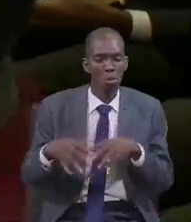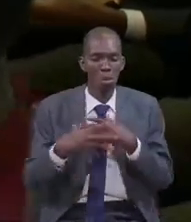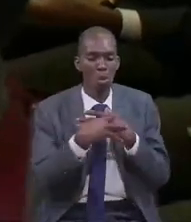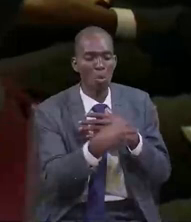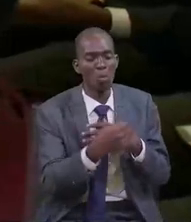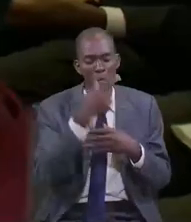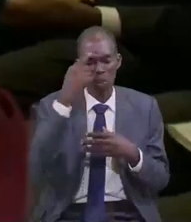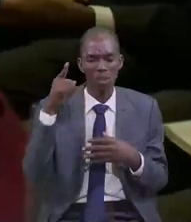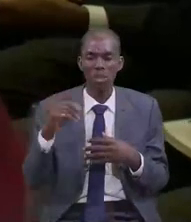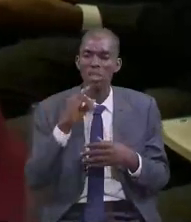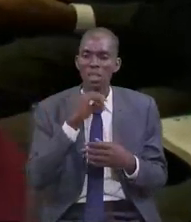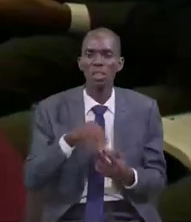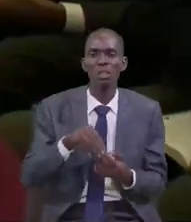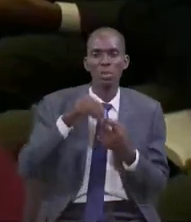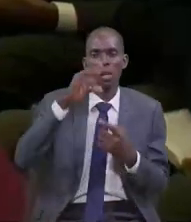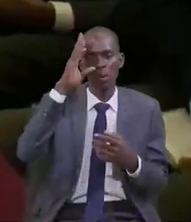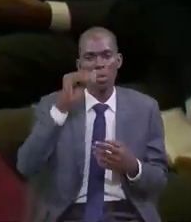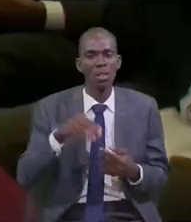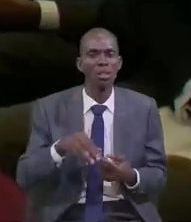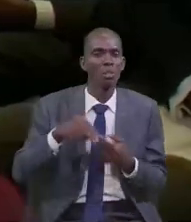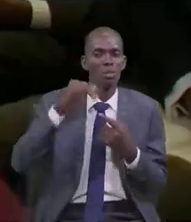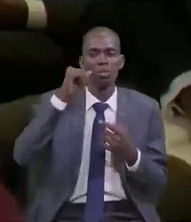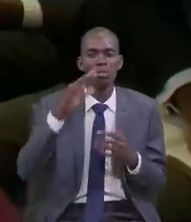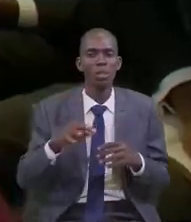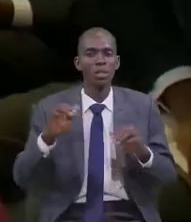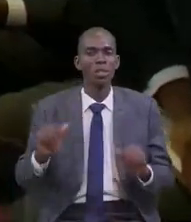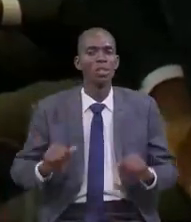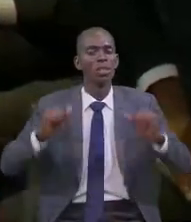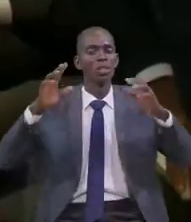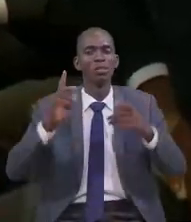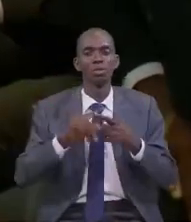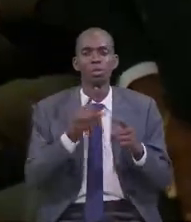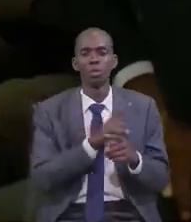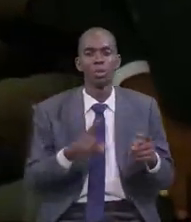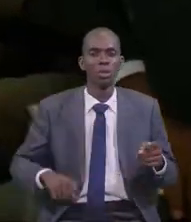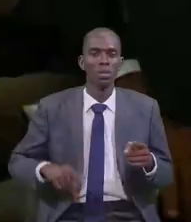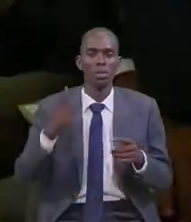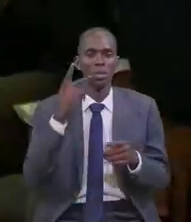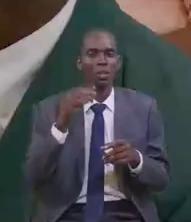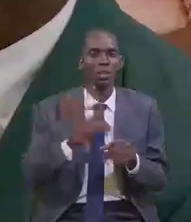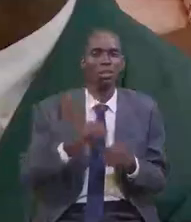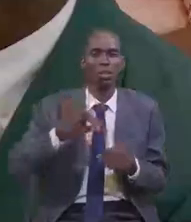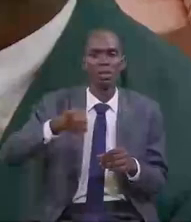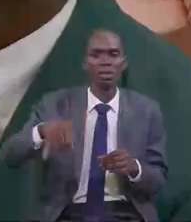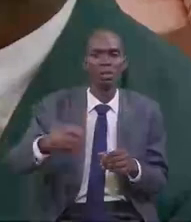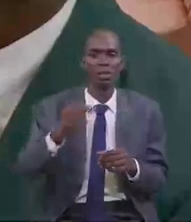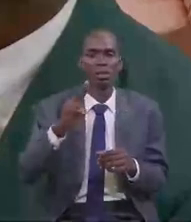spécial, une femme spéciale, consacré au Seigneur. Voyons Juges 13.